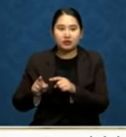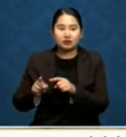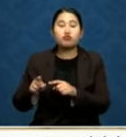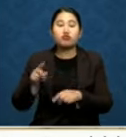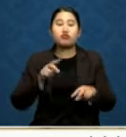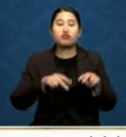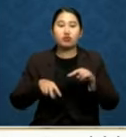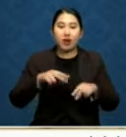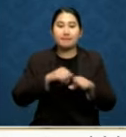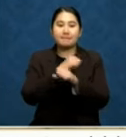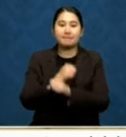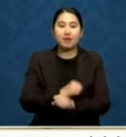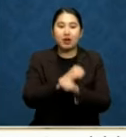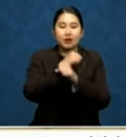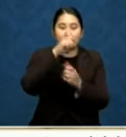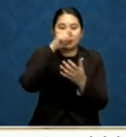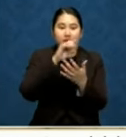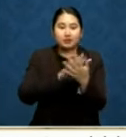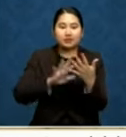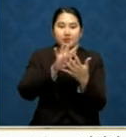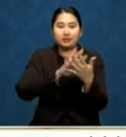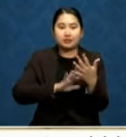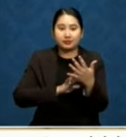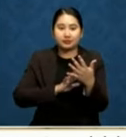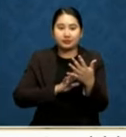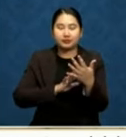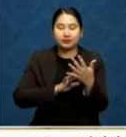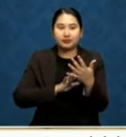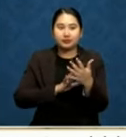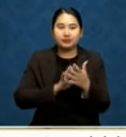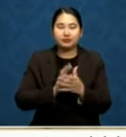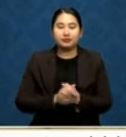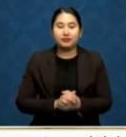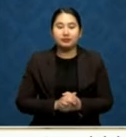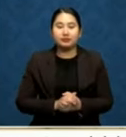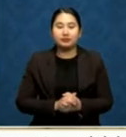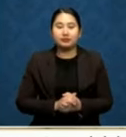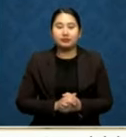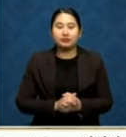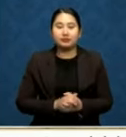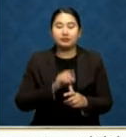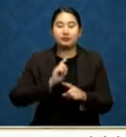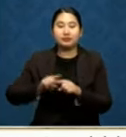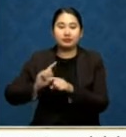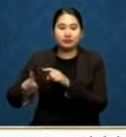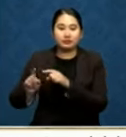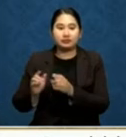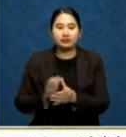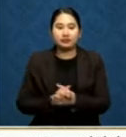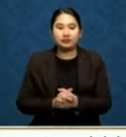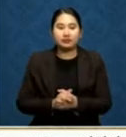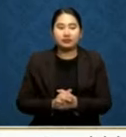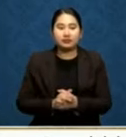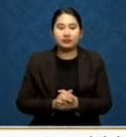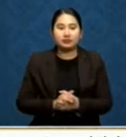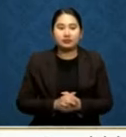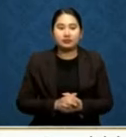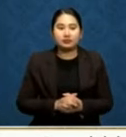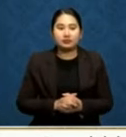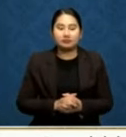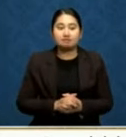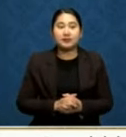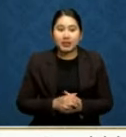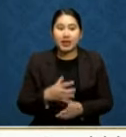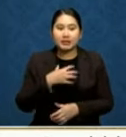เทศให้เป็นที่เกรงขามของประเทศต่างๆที่จะมาลุกล้ำลุกลานบ้านเรา